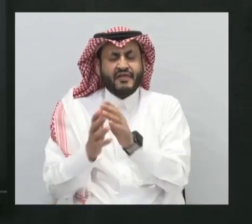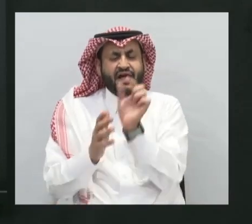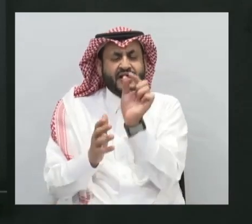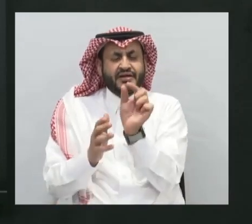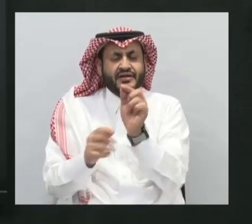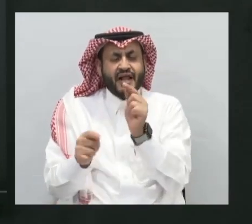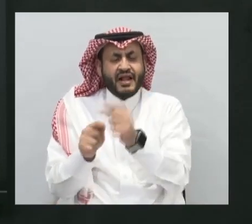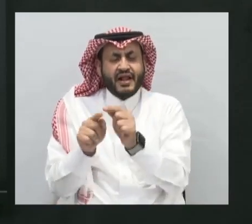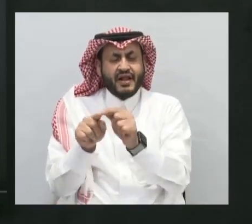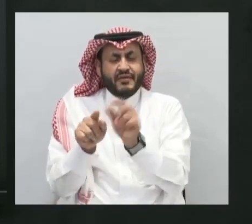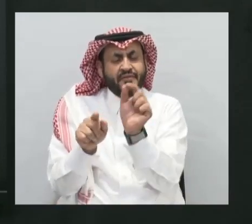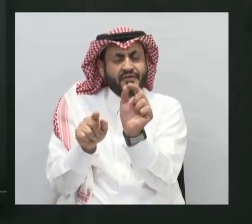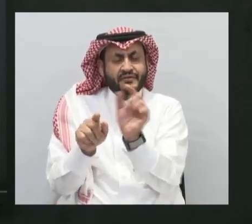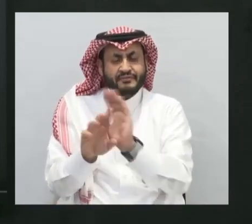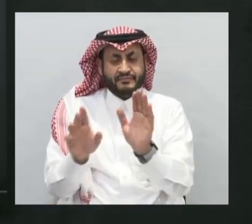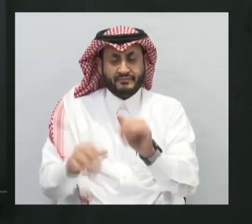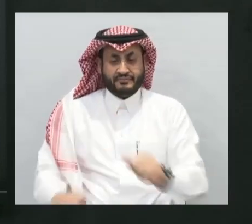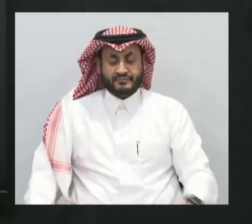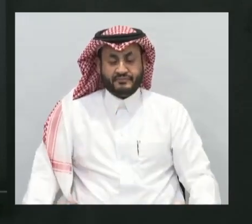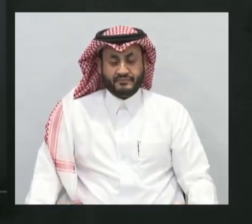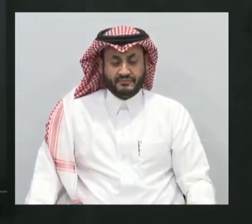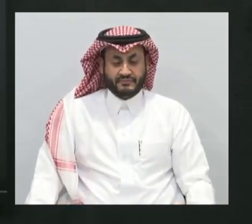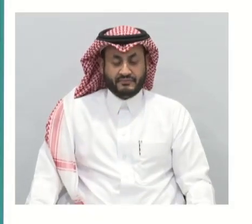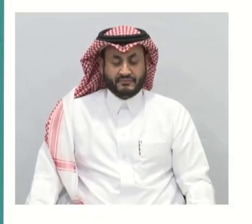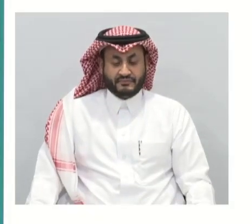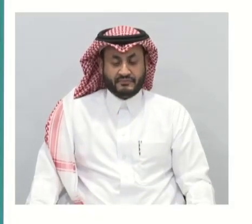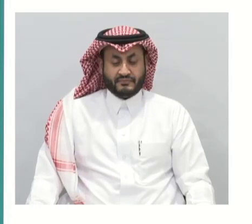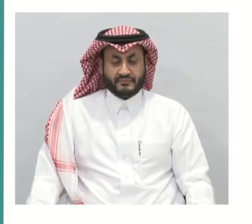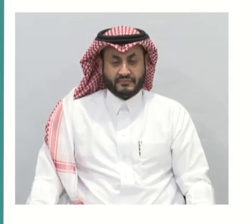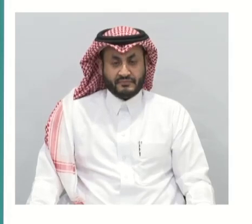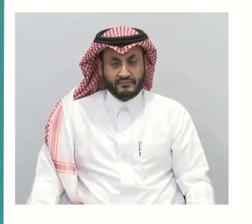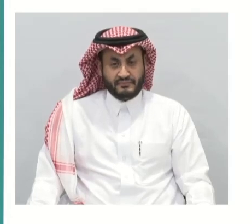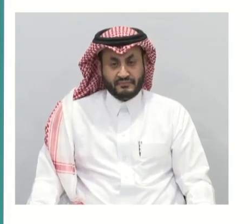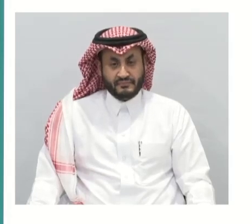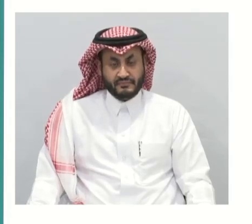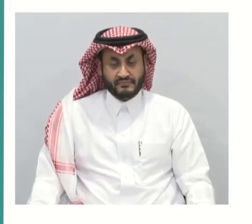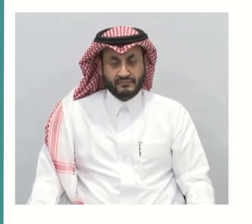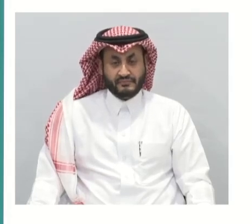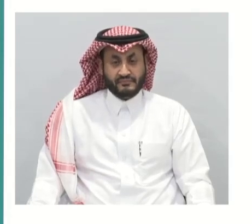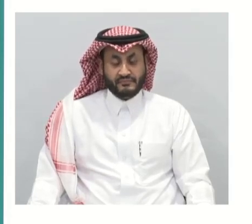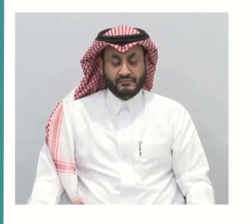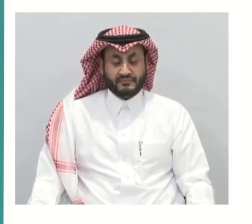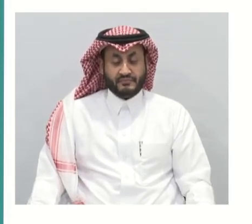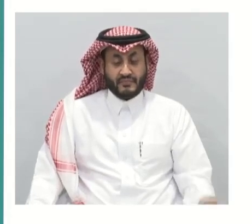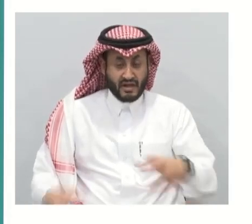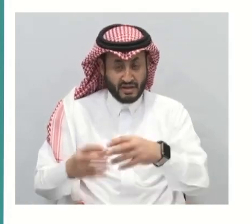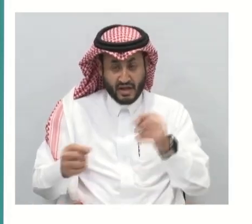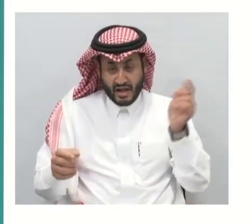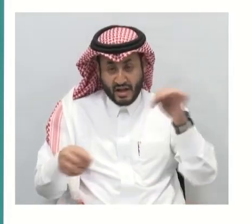في جسم الانسان هي اصغر عظمه في جسم الانسان بعد ما يتم الوصول